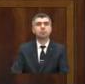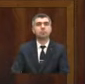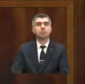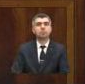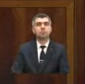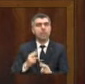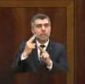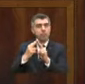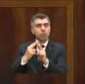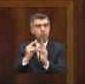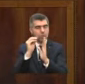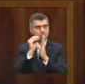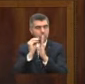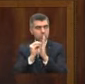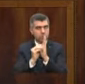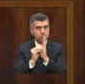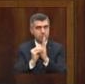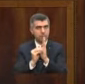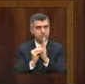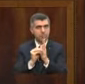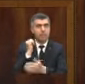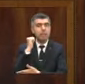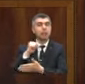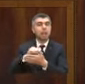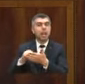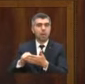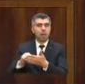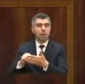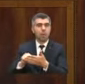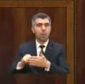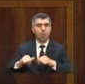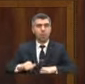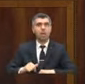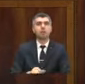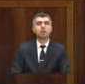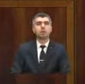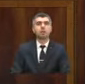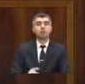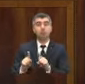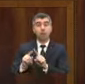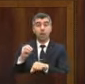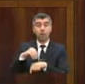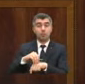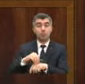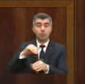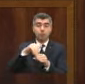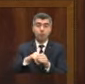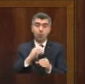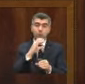التسجيلات الأولى تتم عند إدارة العمل الضرائب، ثم بعد ذلك تسجيلات لدى صندوق الوطني للضمان